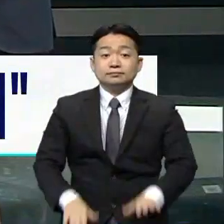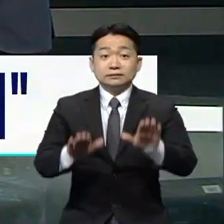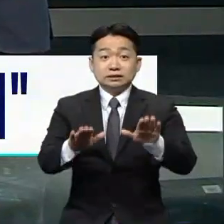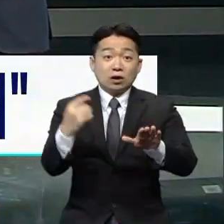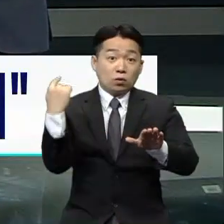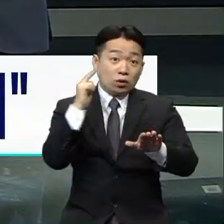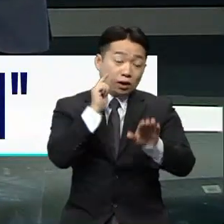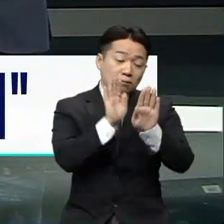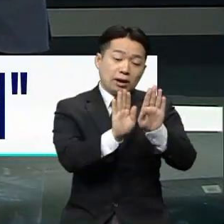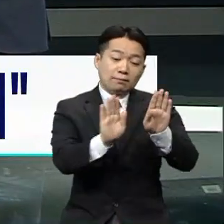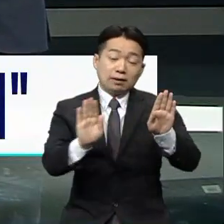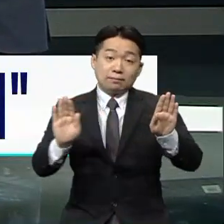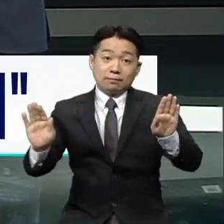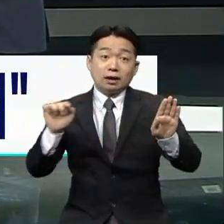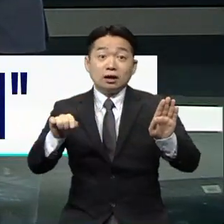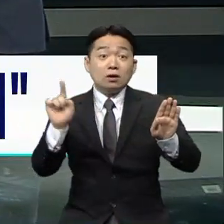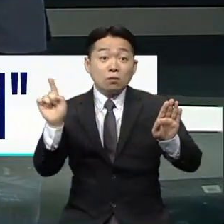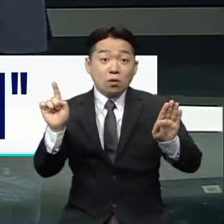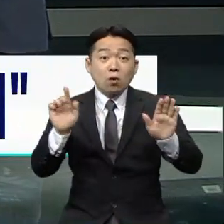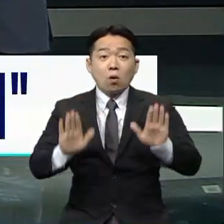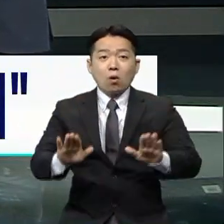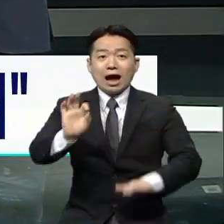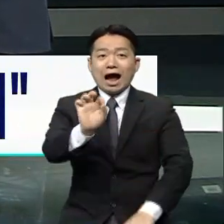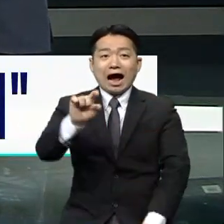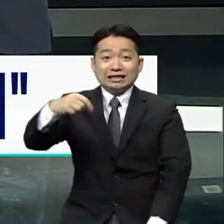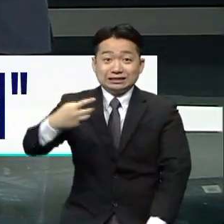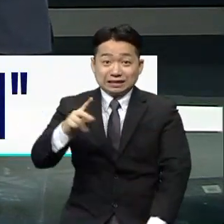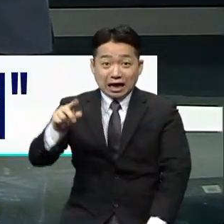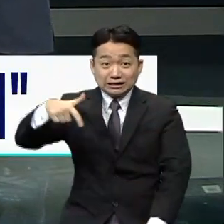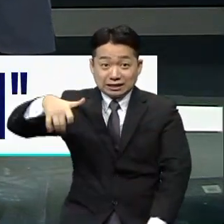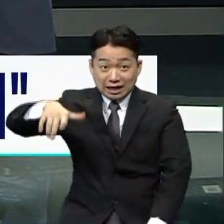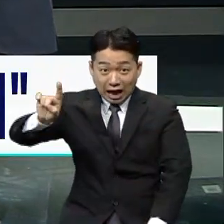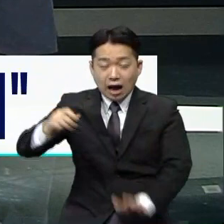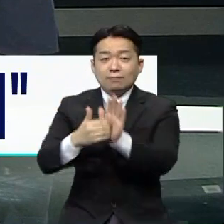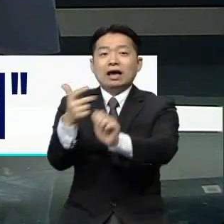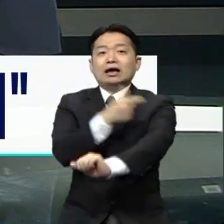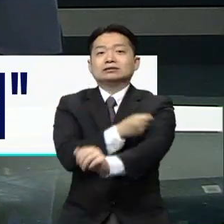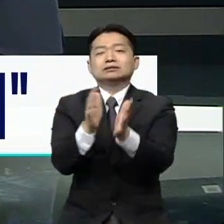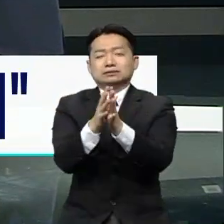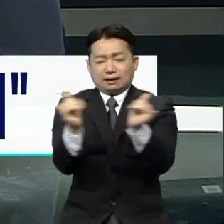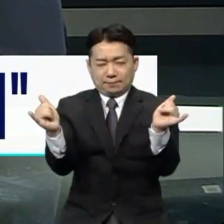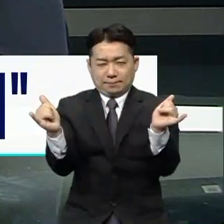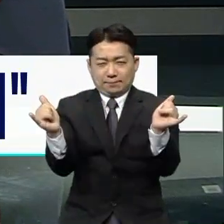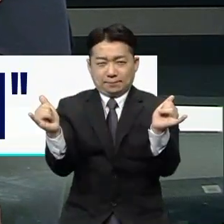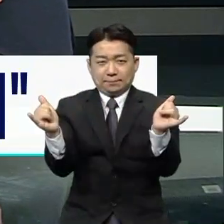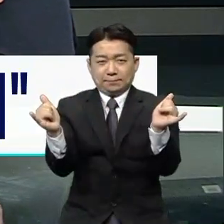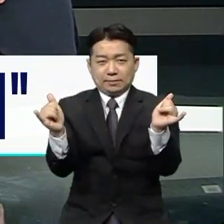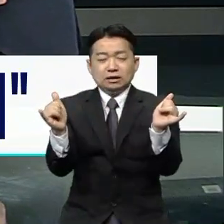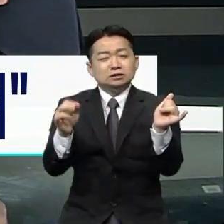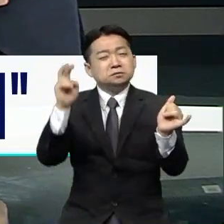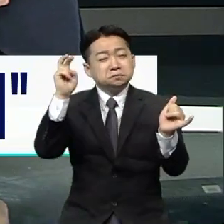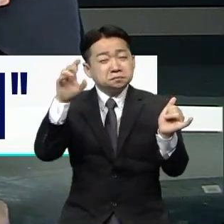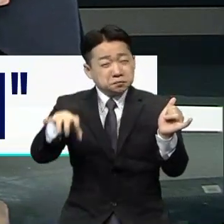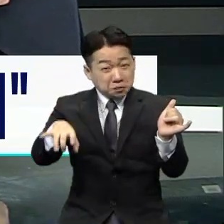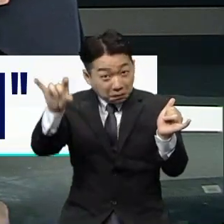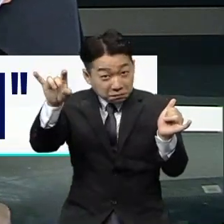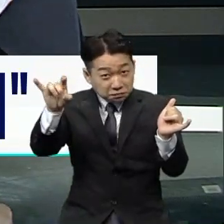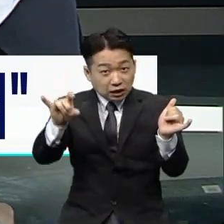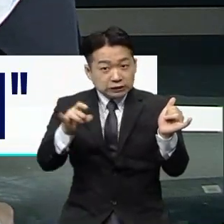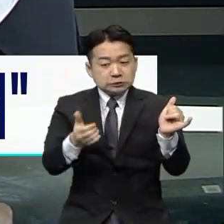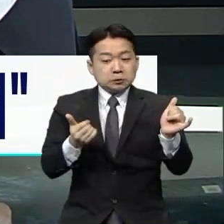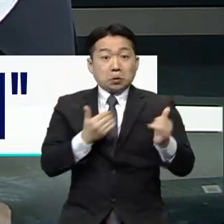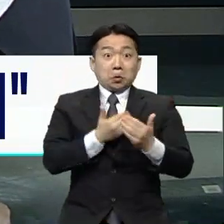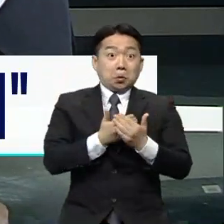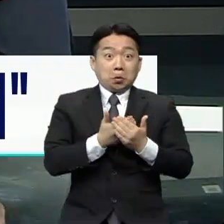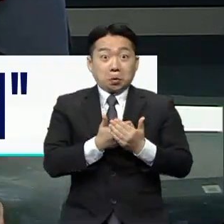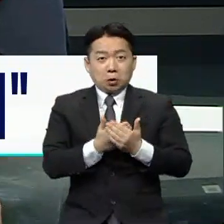네, 지금 제 뒤로 보이는 사진은 오늘 아스트라제네카 백신을 맞은 사람들입니다. 뭐 아무래도 처음이니까 맞기 전엔